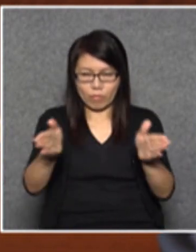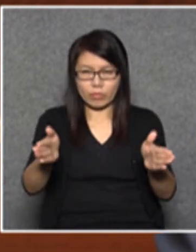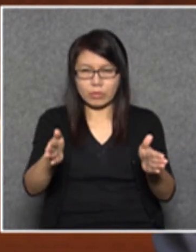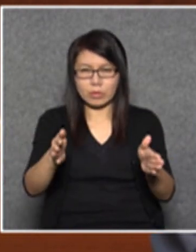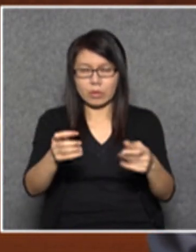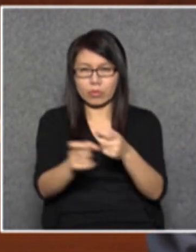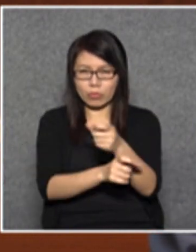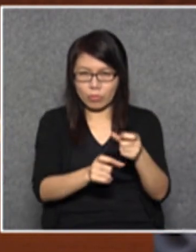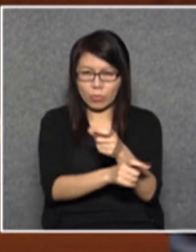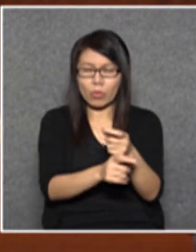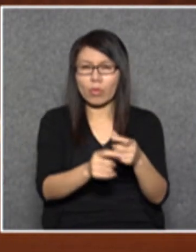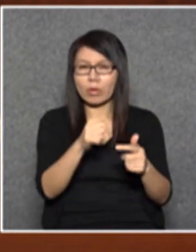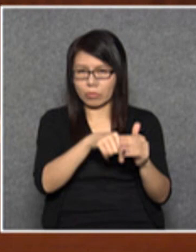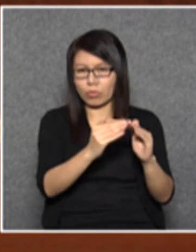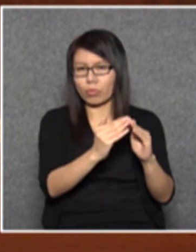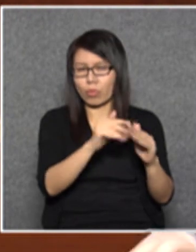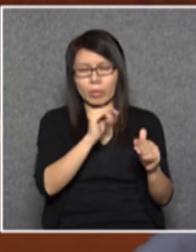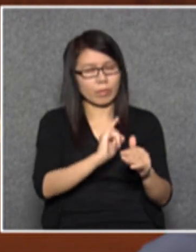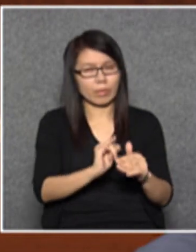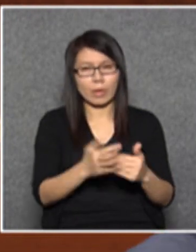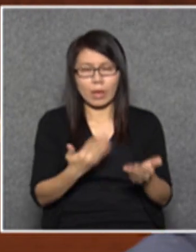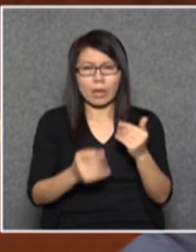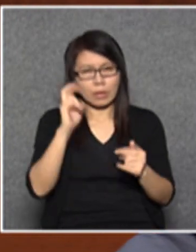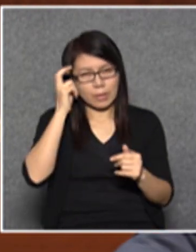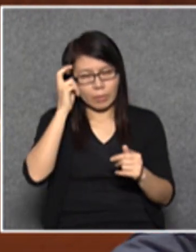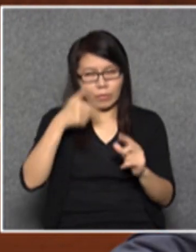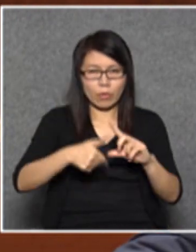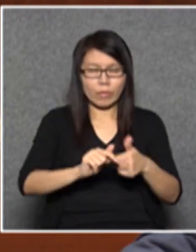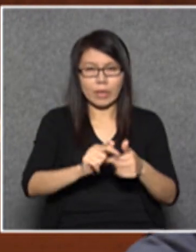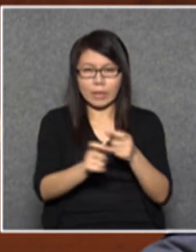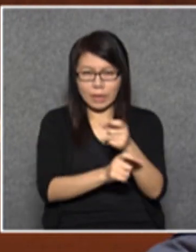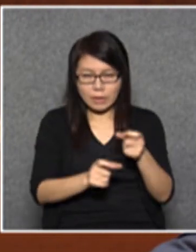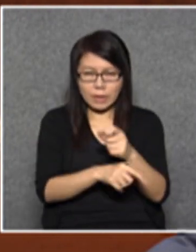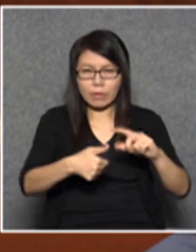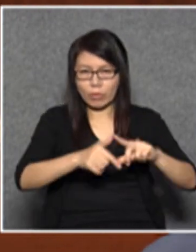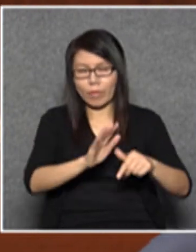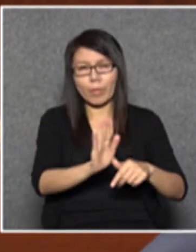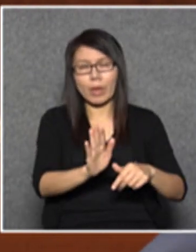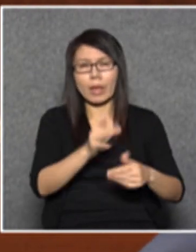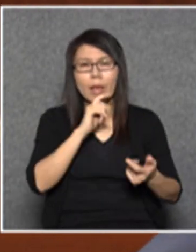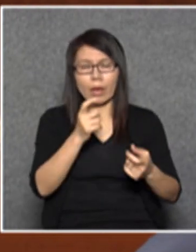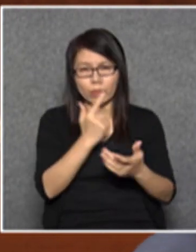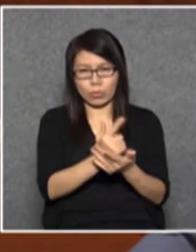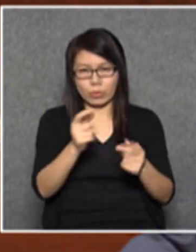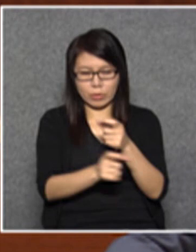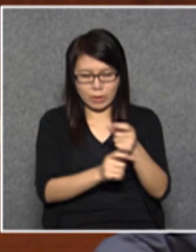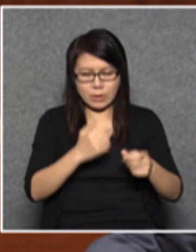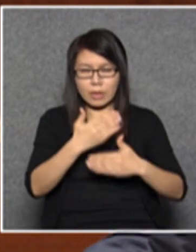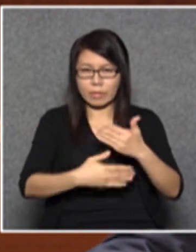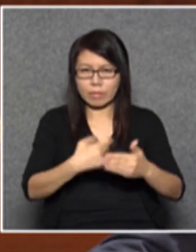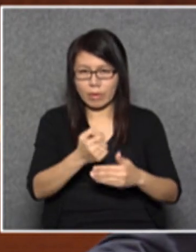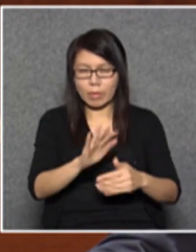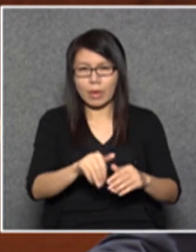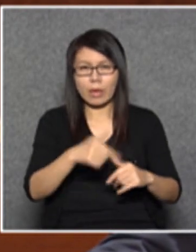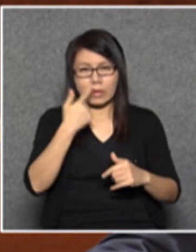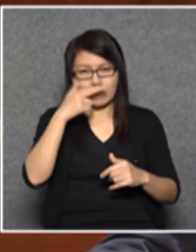務及經濟局裏邊。依、這個構思咧唔係淨係一個經濟舉措嚟嘅，當然有一個好重要嘅經濟部分。創新同埋